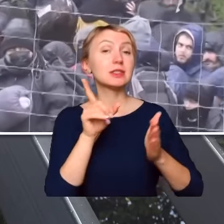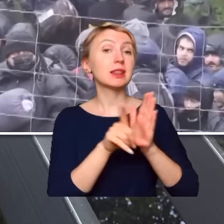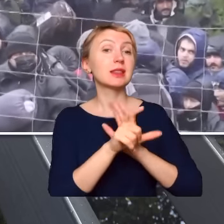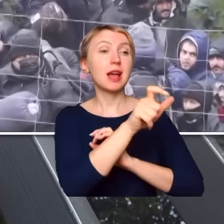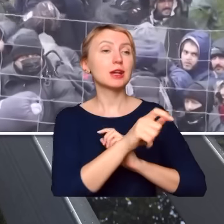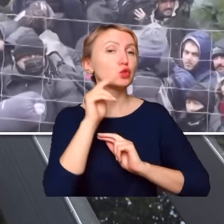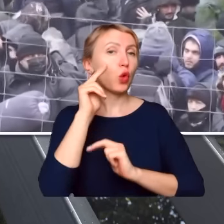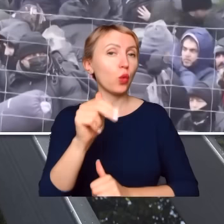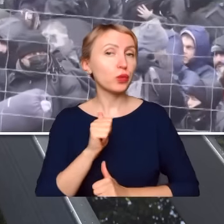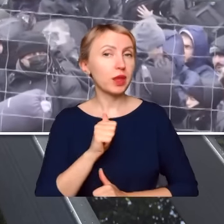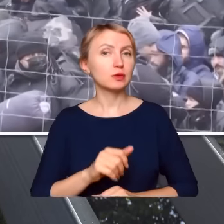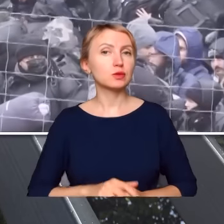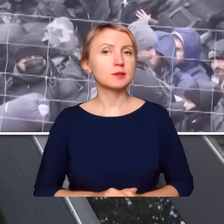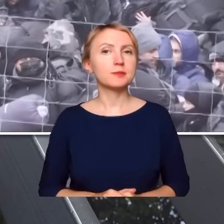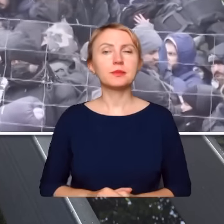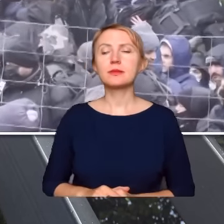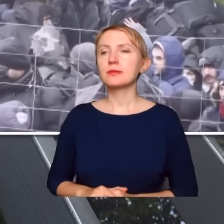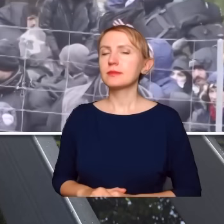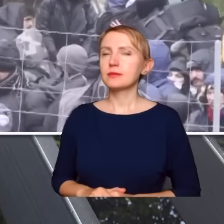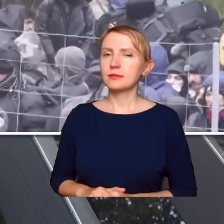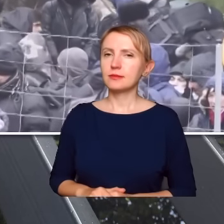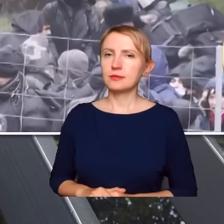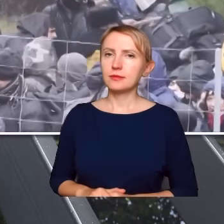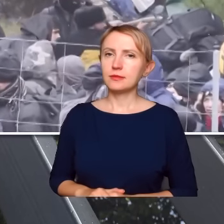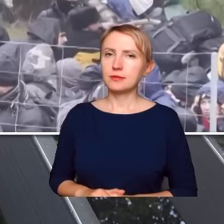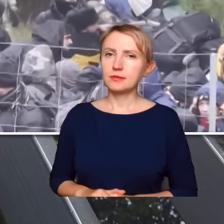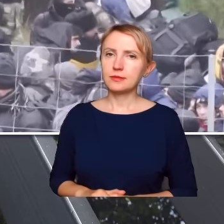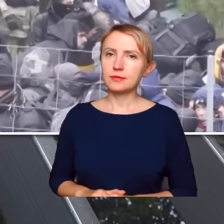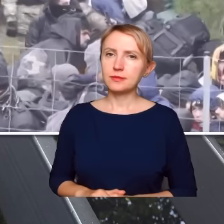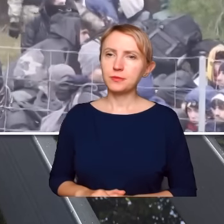żołnierzy. Panie redaktorze,